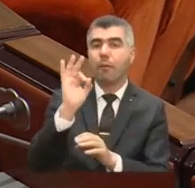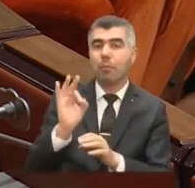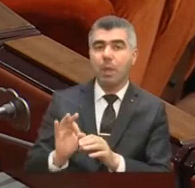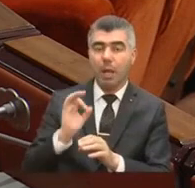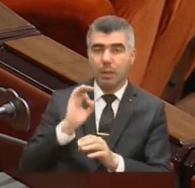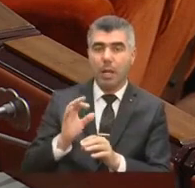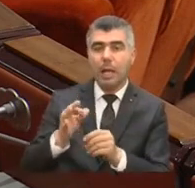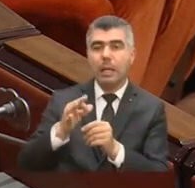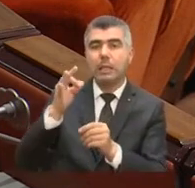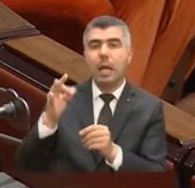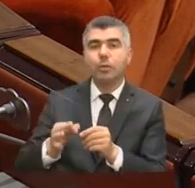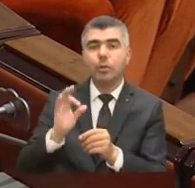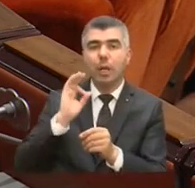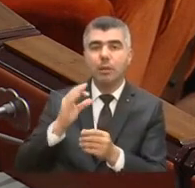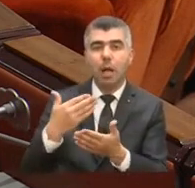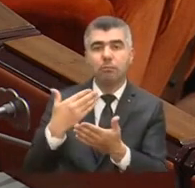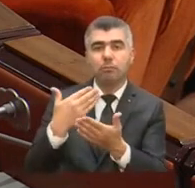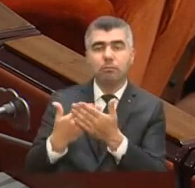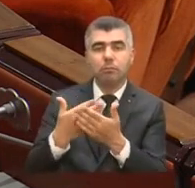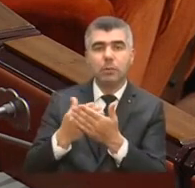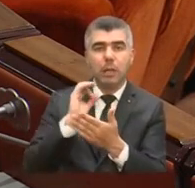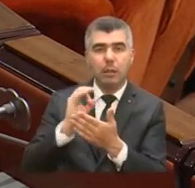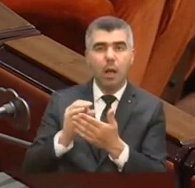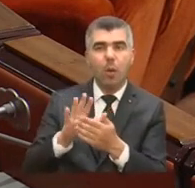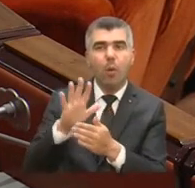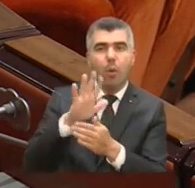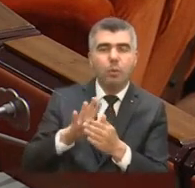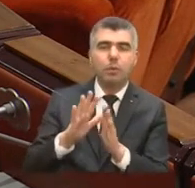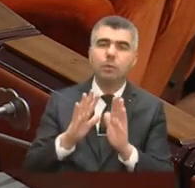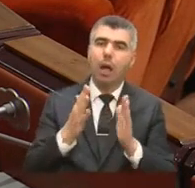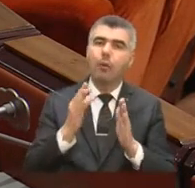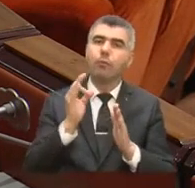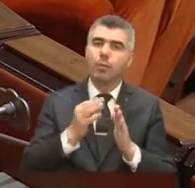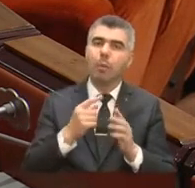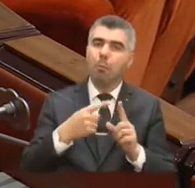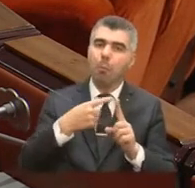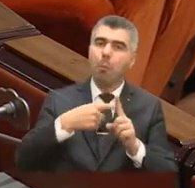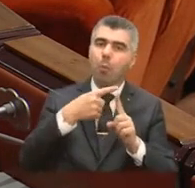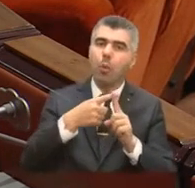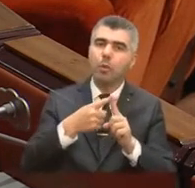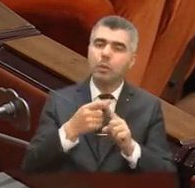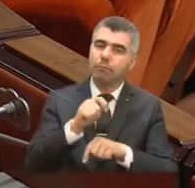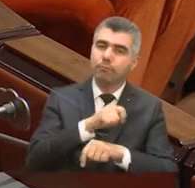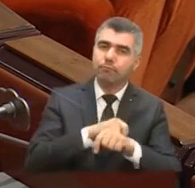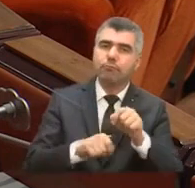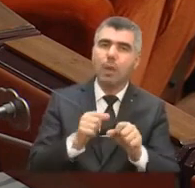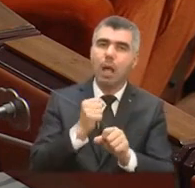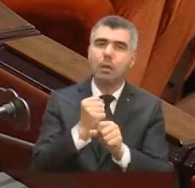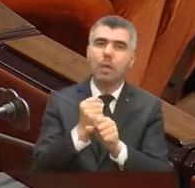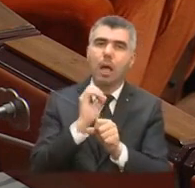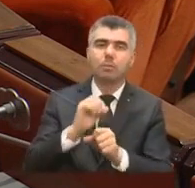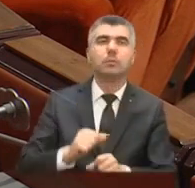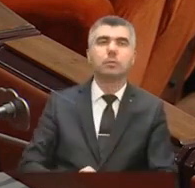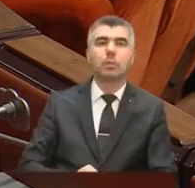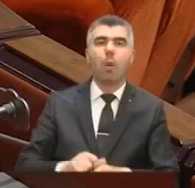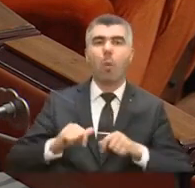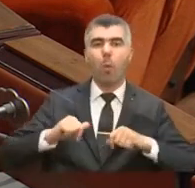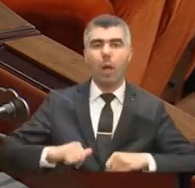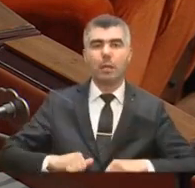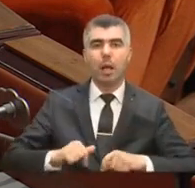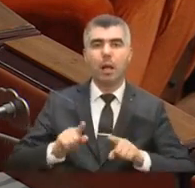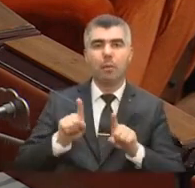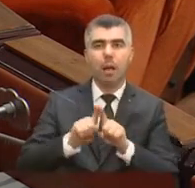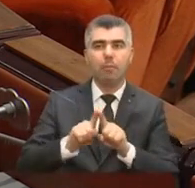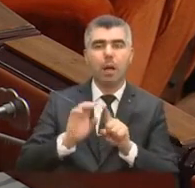فإن النتائج المحققة تشجع كل المتدخلين في هذا المجال على بذل المزيد من الجهود وتقوية التنسيق. في هذا الإطار قامت الوزارة بإعادة